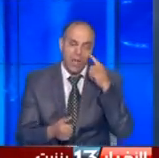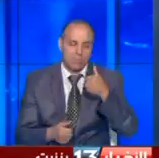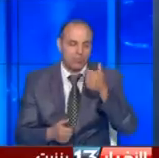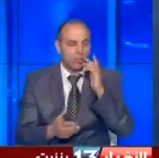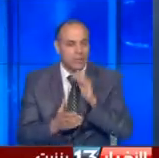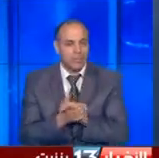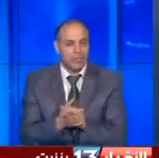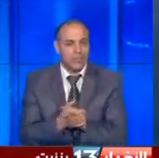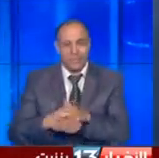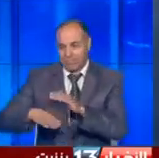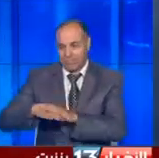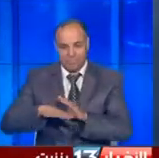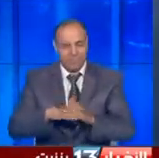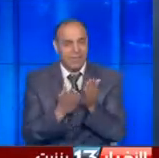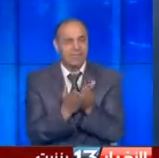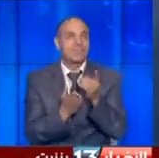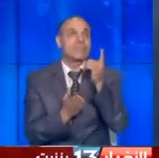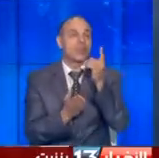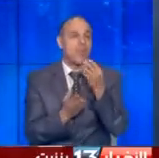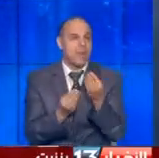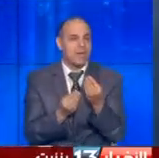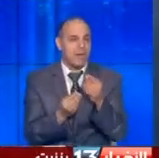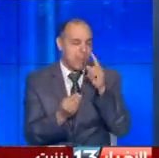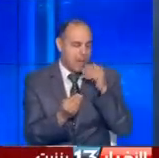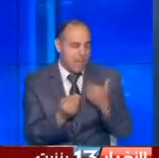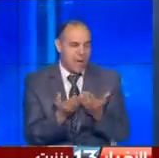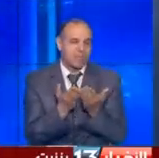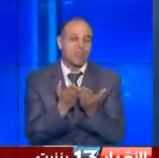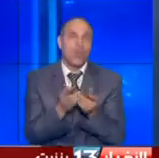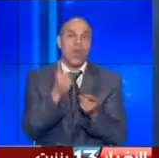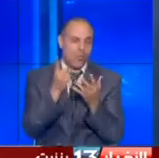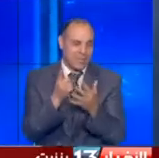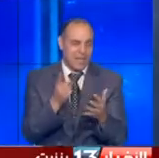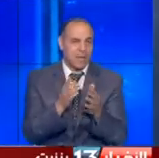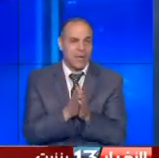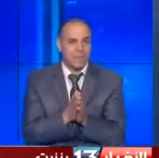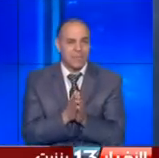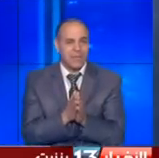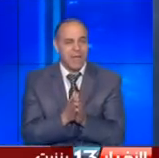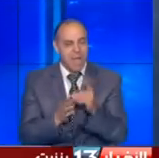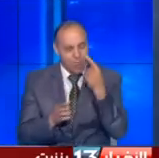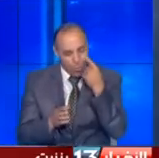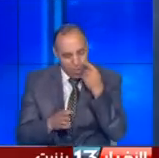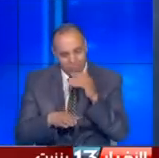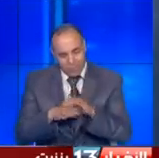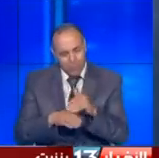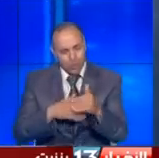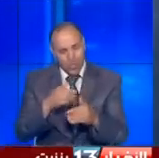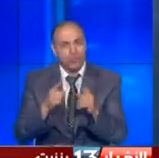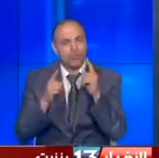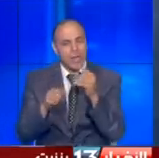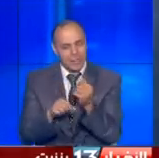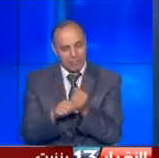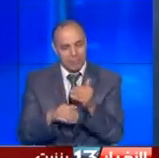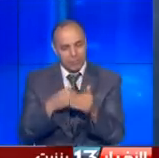ربي. بالتوصية والدعاء سحب العديد من الأولياء أبنائهم. قلت لهم أخدموا في عقلكم لباس بقدرة ربي،